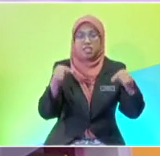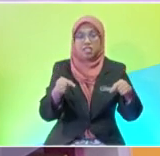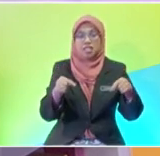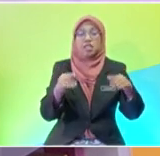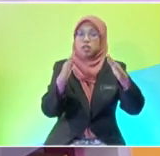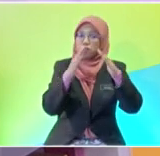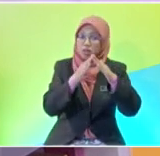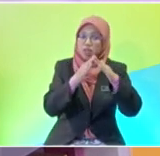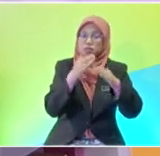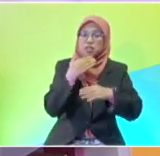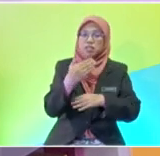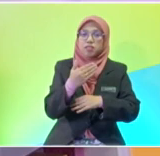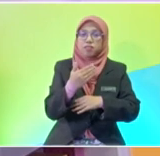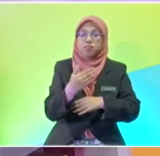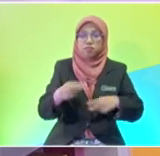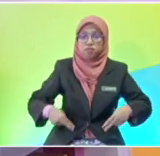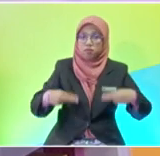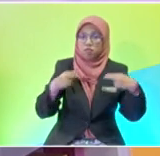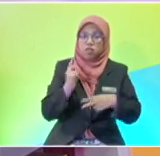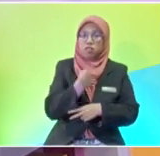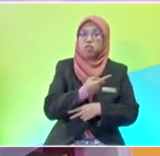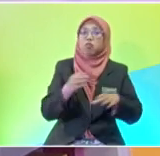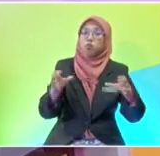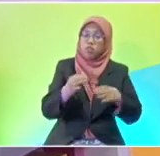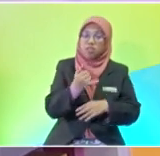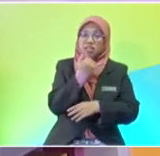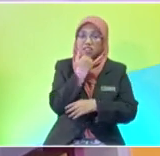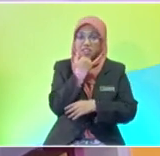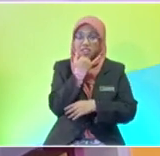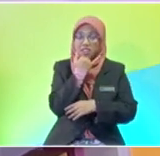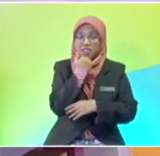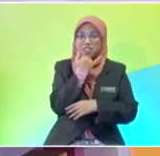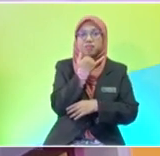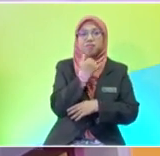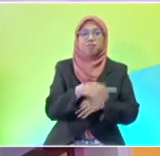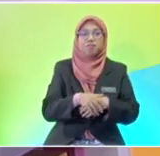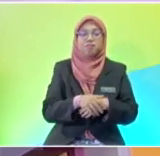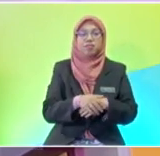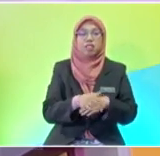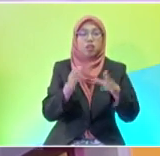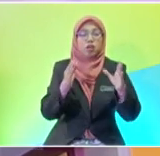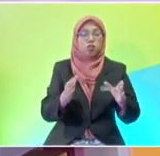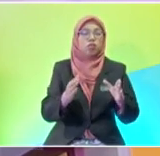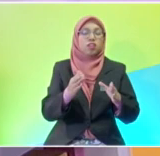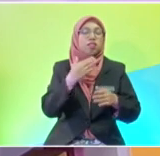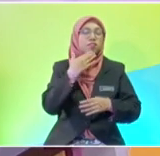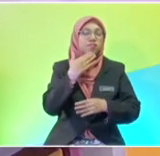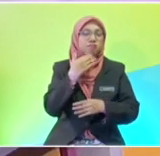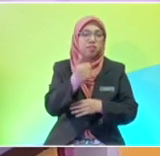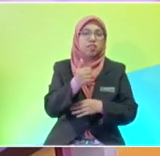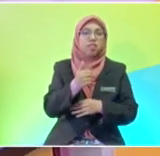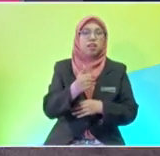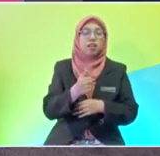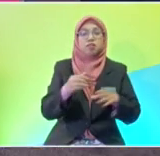dalam kehidupan hidup pun kita kadang-kadang kita dan orang yang terbaik adalah orang yang sedang memperbaiki kesilapan anda baik kita